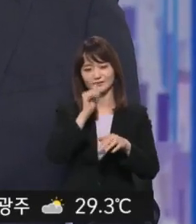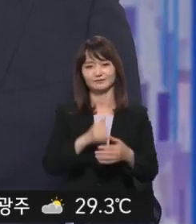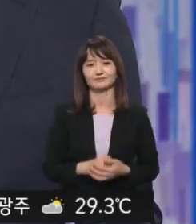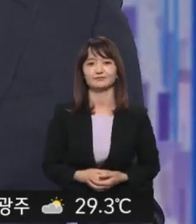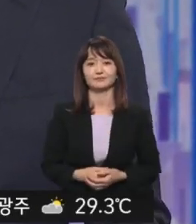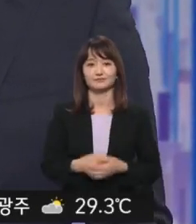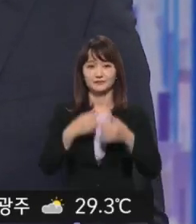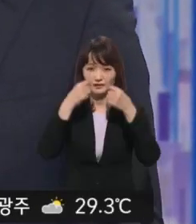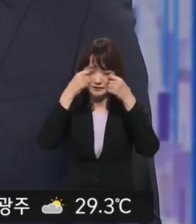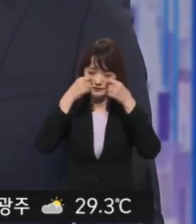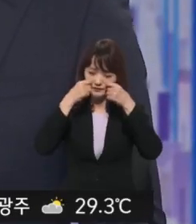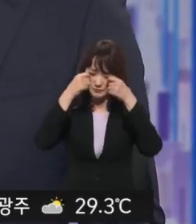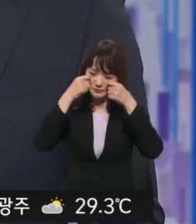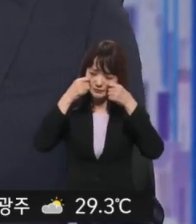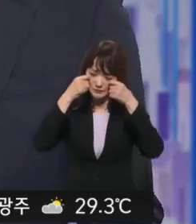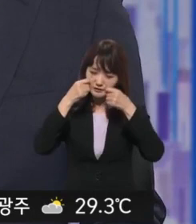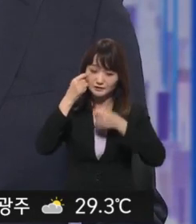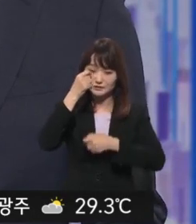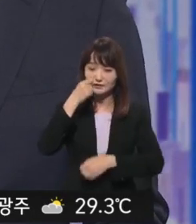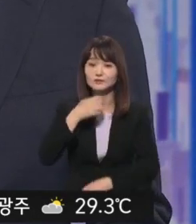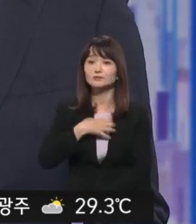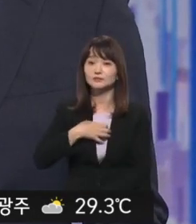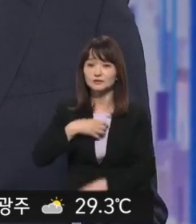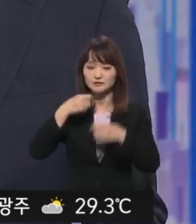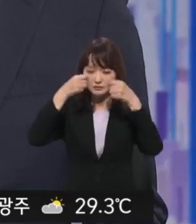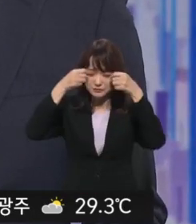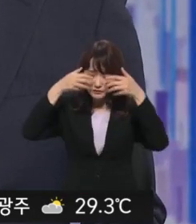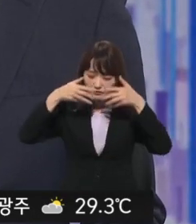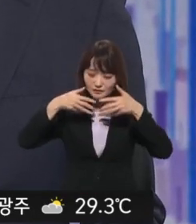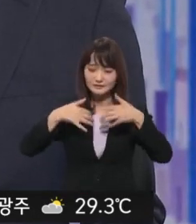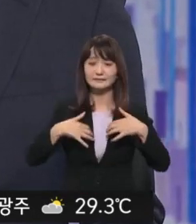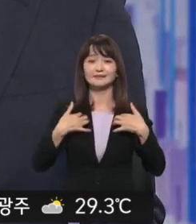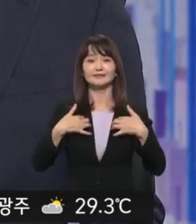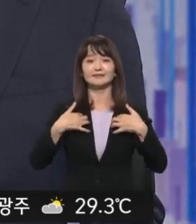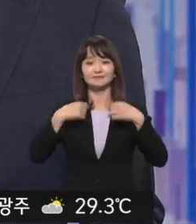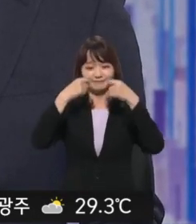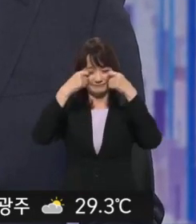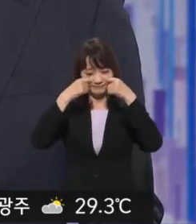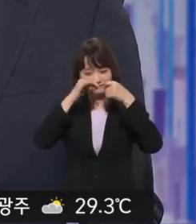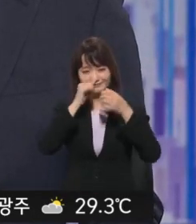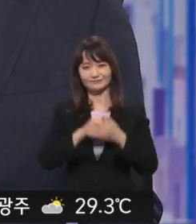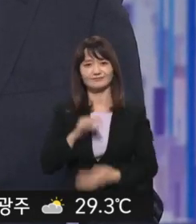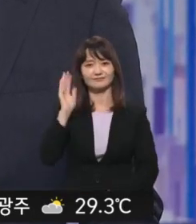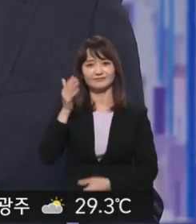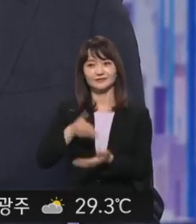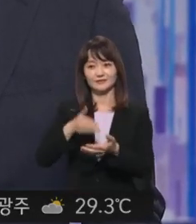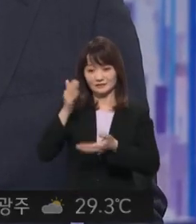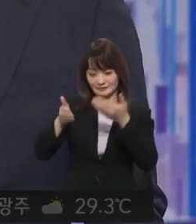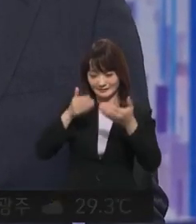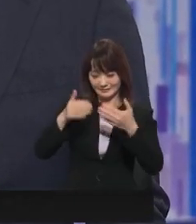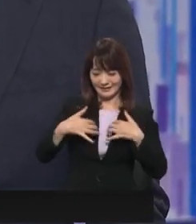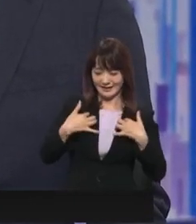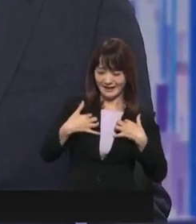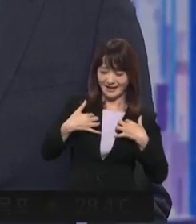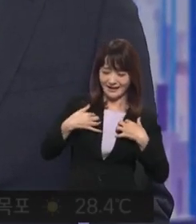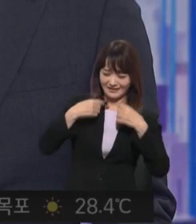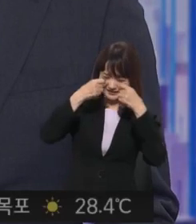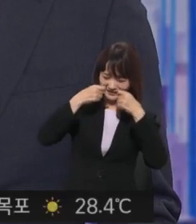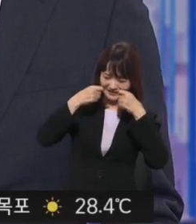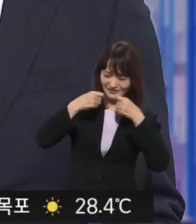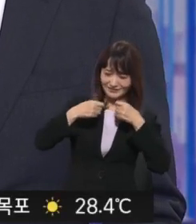눈물 흘릴때 슬퍼서 올린 사람도 있고 기뻐서 사람도 있습니다 요즘 뉴스 쪽이 너무 재미있어서 눈물 날 정도로 재미있다 는